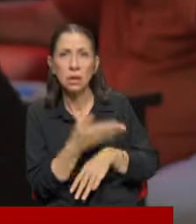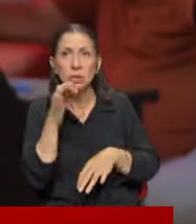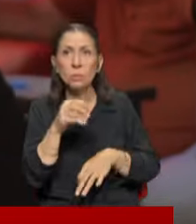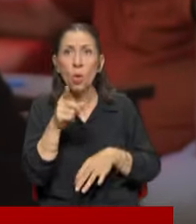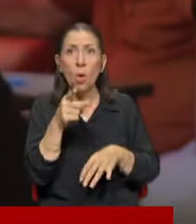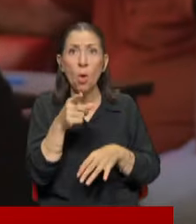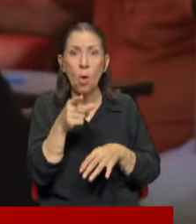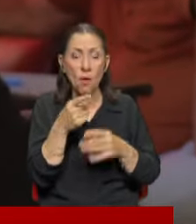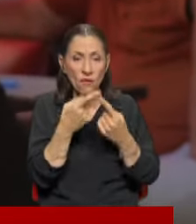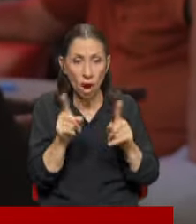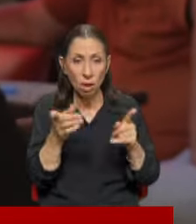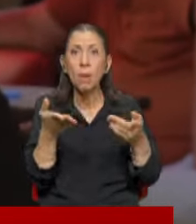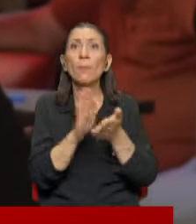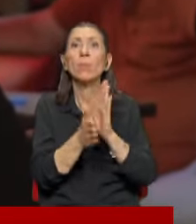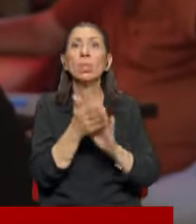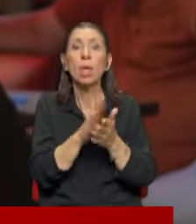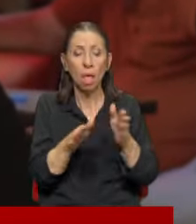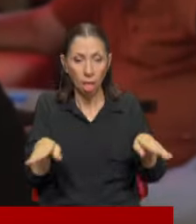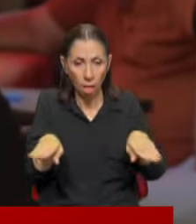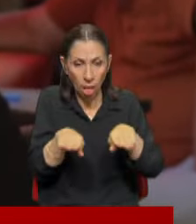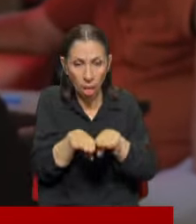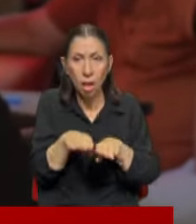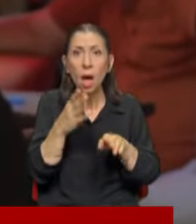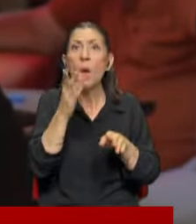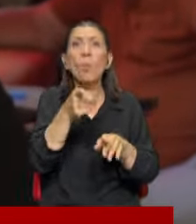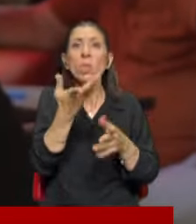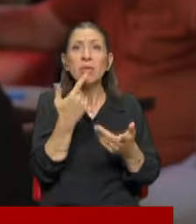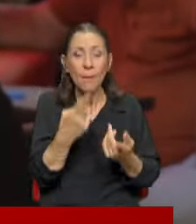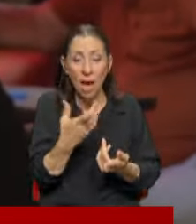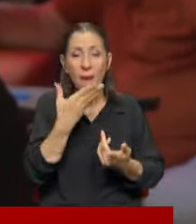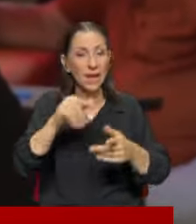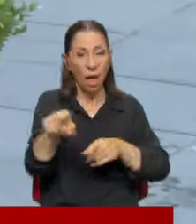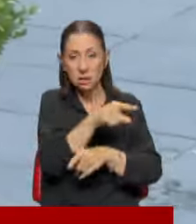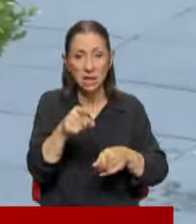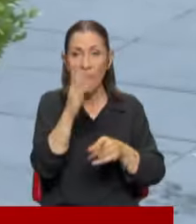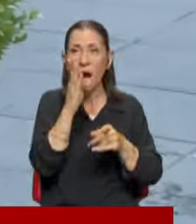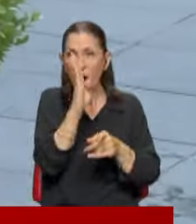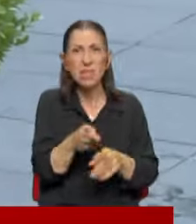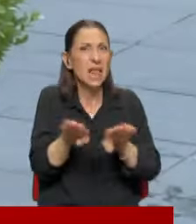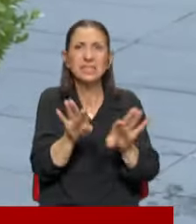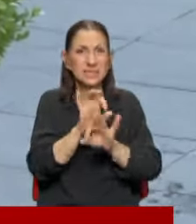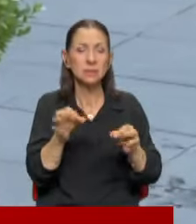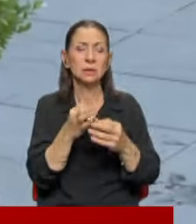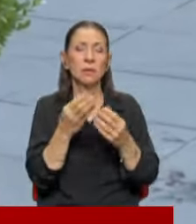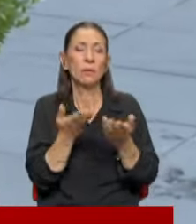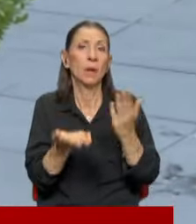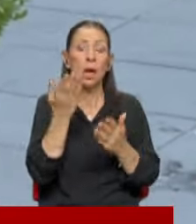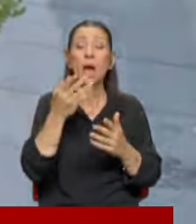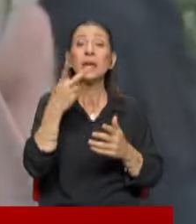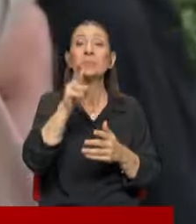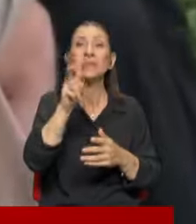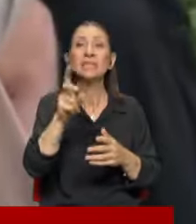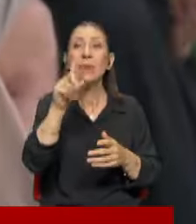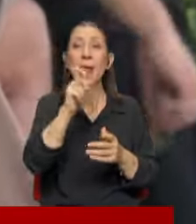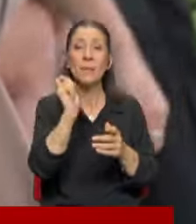Şimdi o makas daha da kapandı. Emekliler arasındaki adaletsizlik daha da arttı. AK Parti'nin 2008'de düşürdüğü aylık